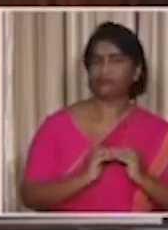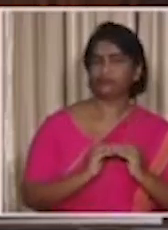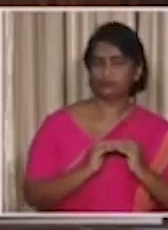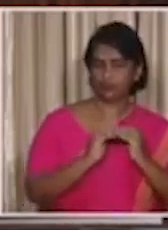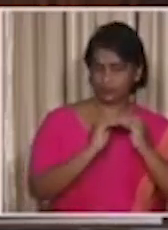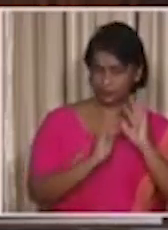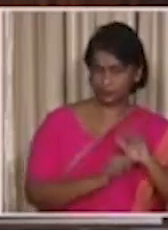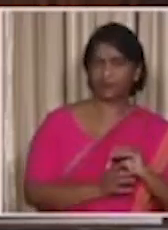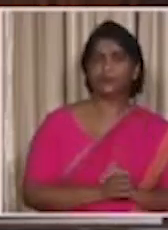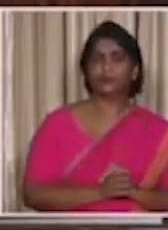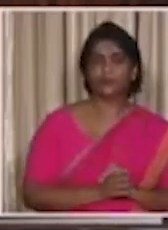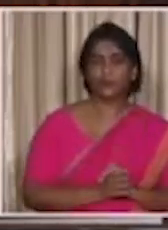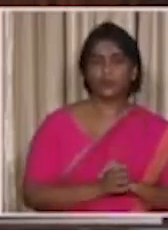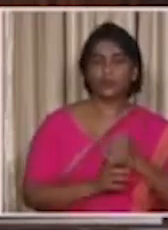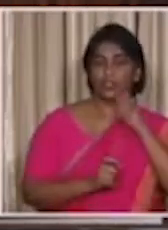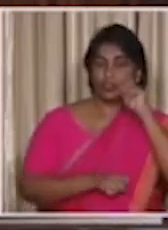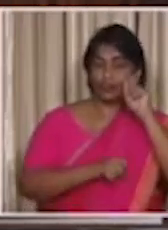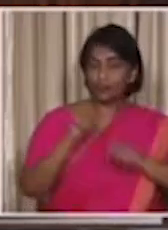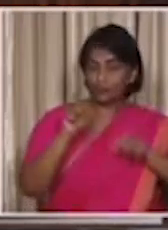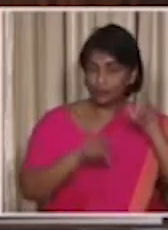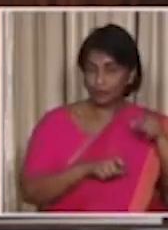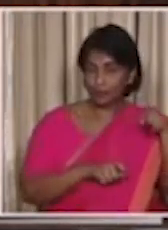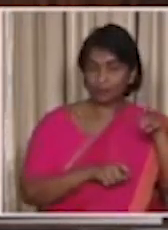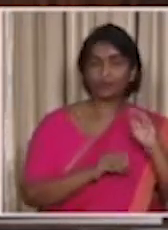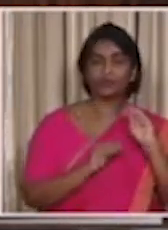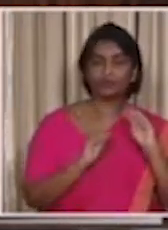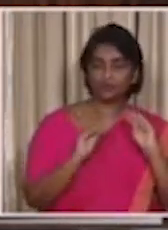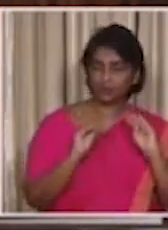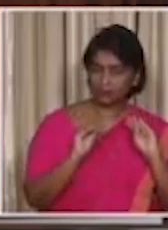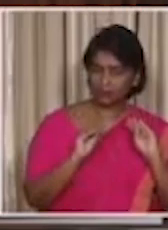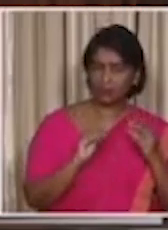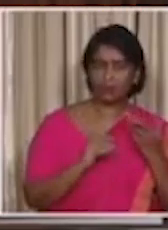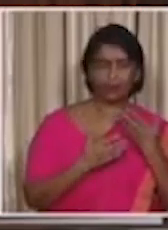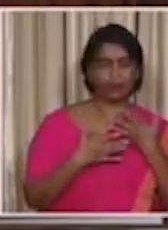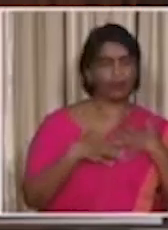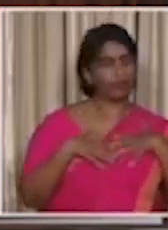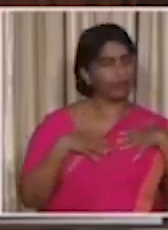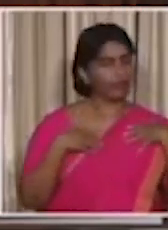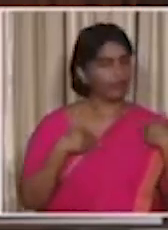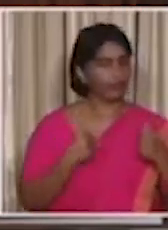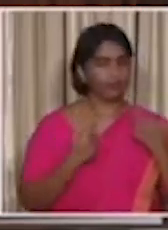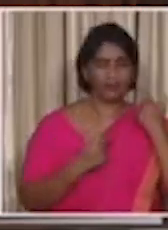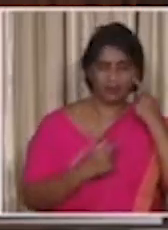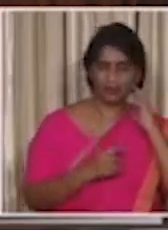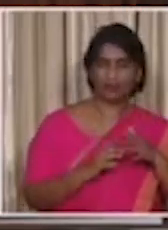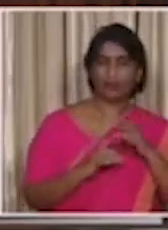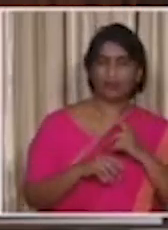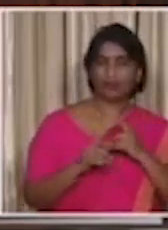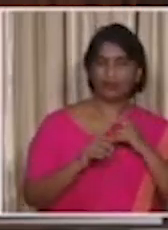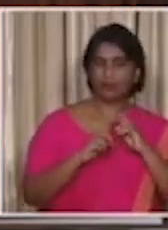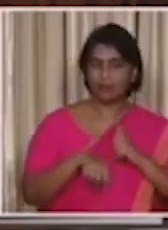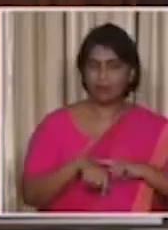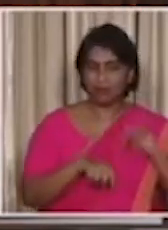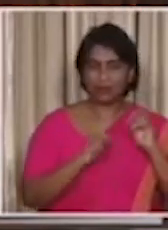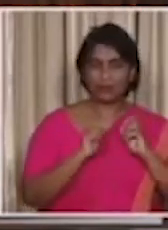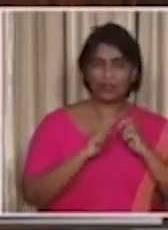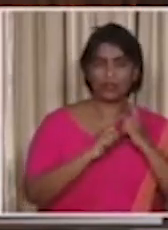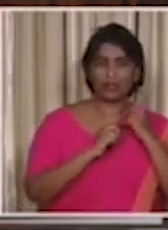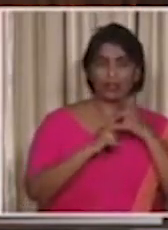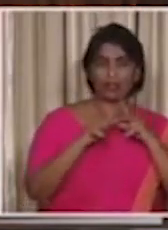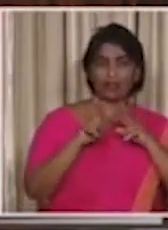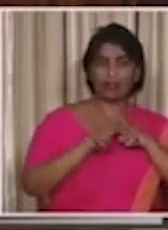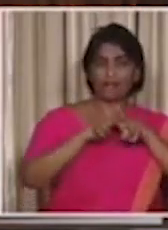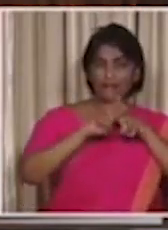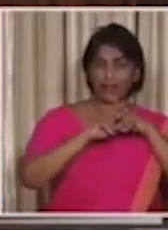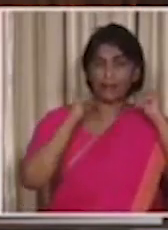වෙලා තිබෙනවා. ජනතාවට කිසියම් අස්වැසිල්ලක් දැනෙනවා. අනතුරුදායක වැල්පාලමේ